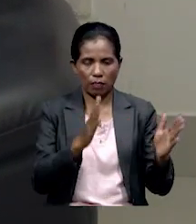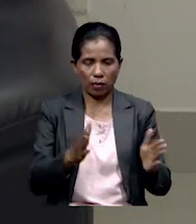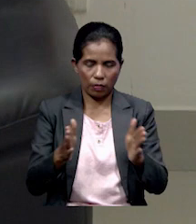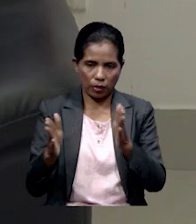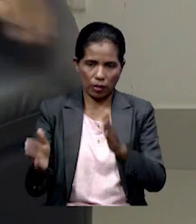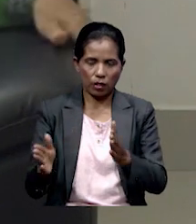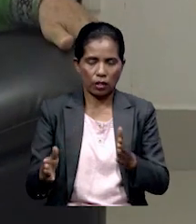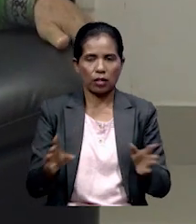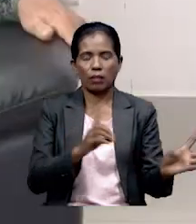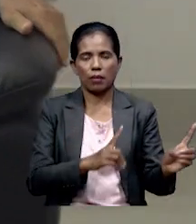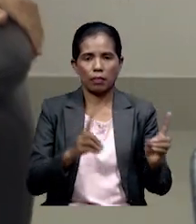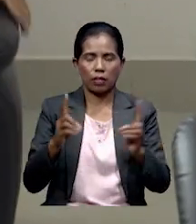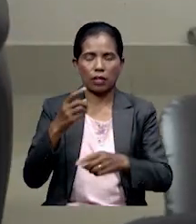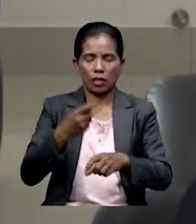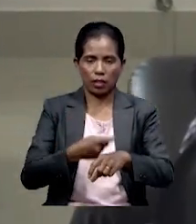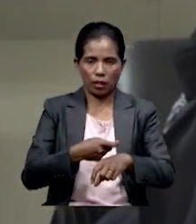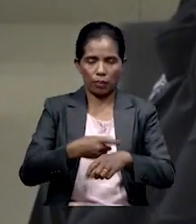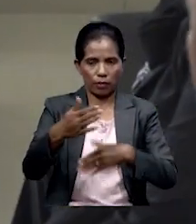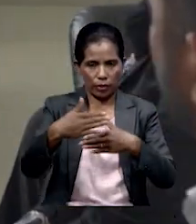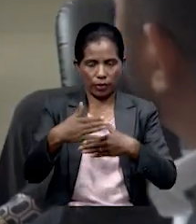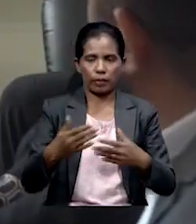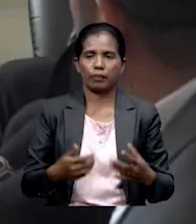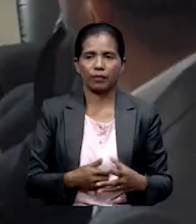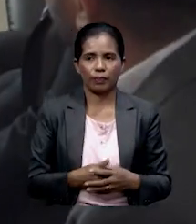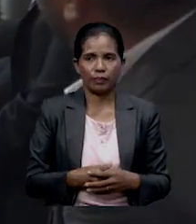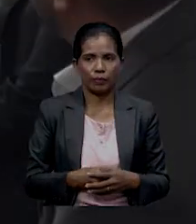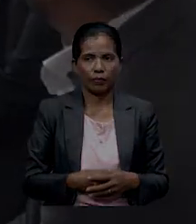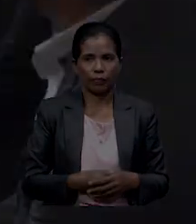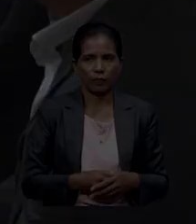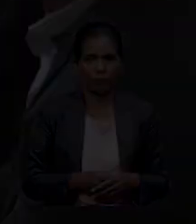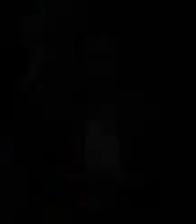nunese implementa ia tempo badak nilaran. Ada itu Simenes, GMN.